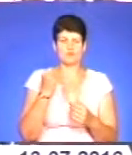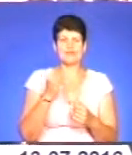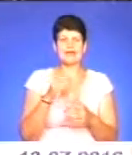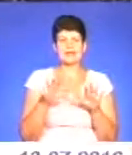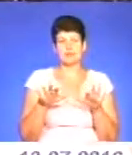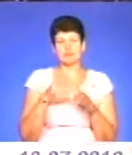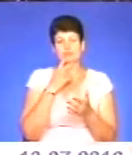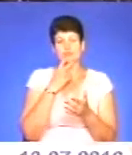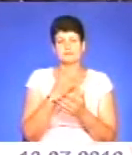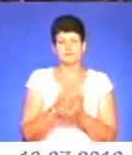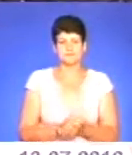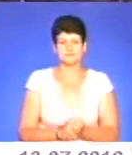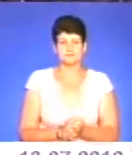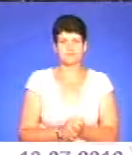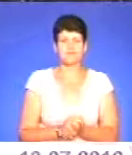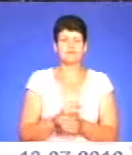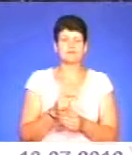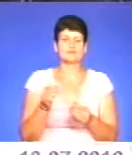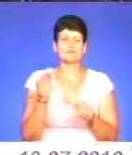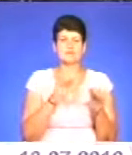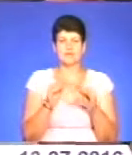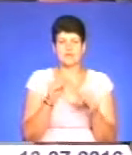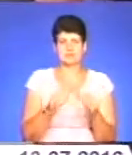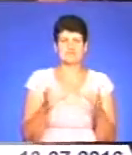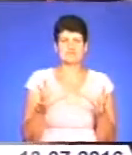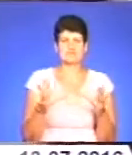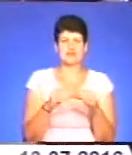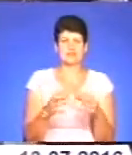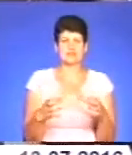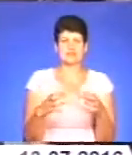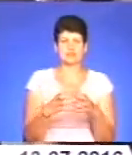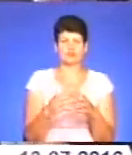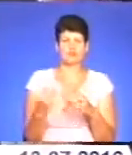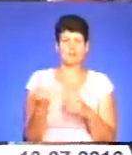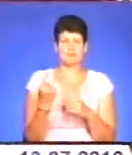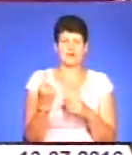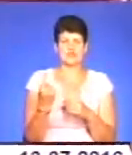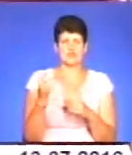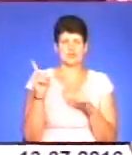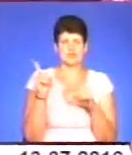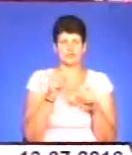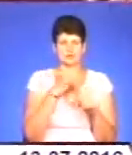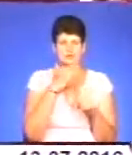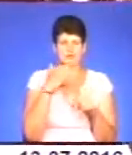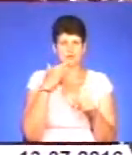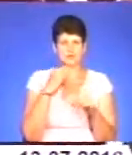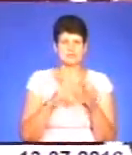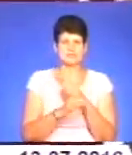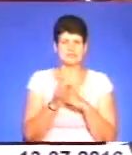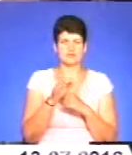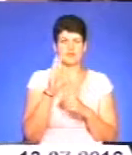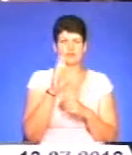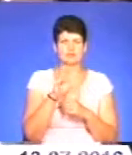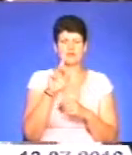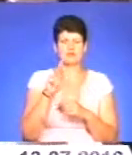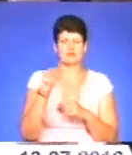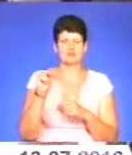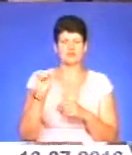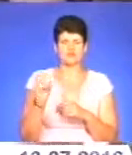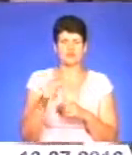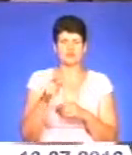вже там покаже. До слова, у складі зведеного загону більшість тих, хто вперше їде на схід. Серед них Володимир Дячук. Його дружина